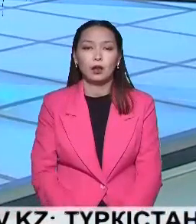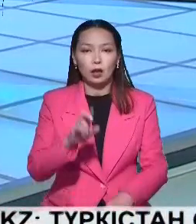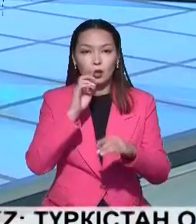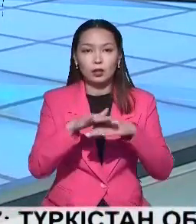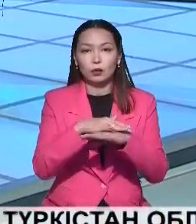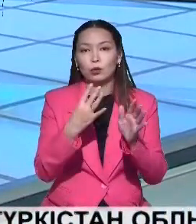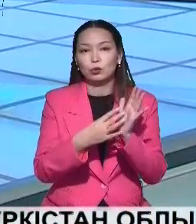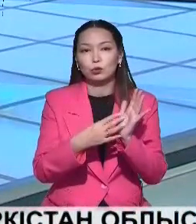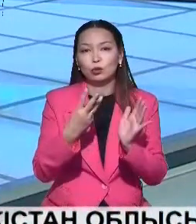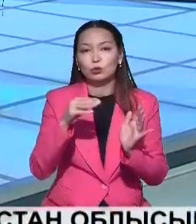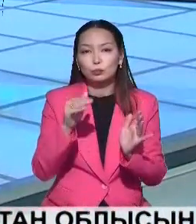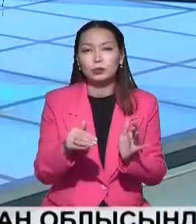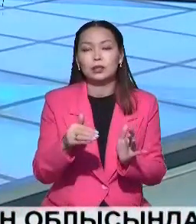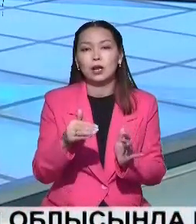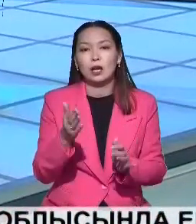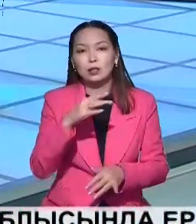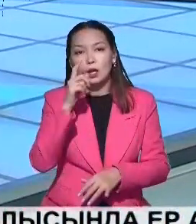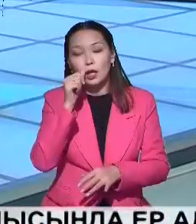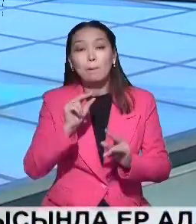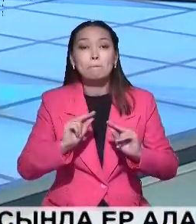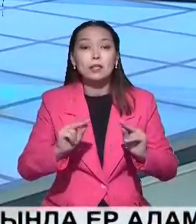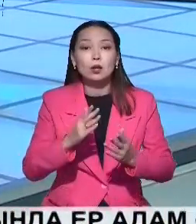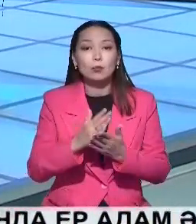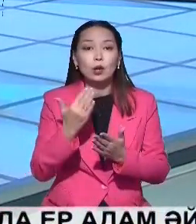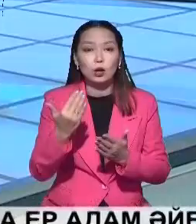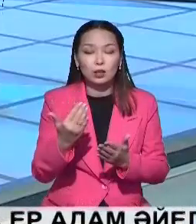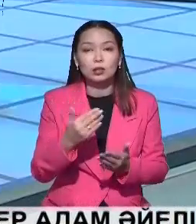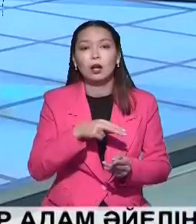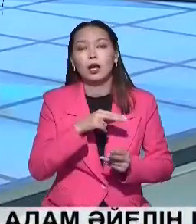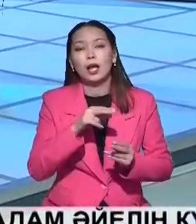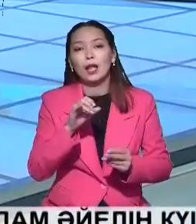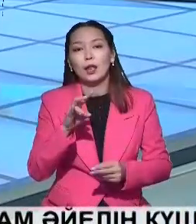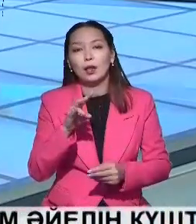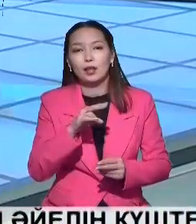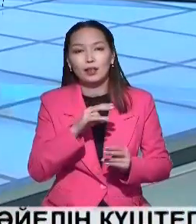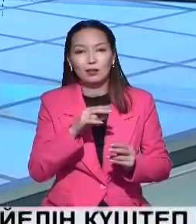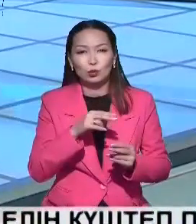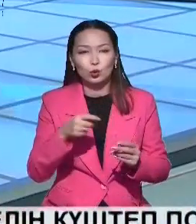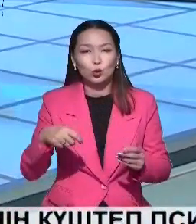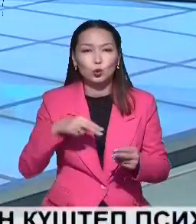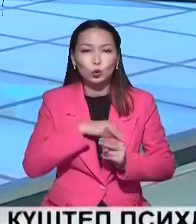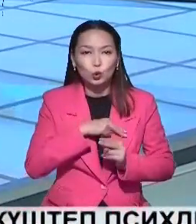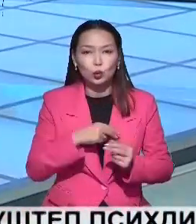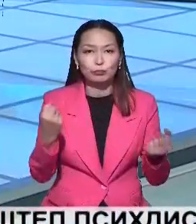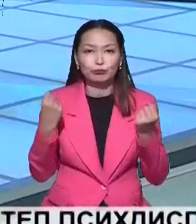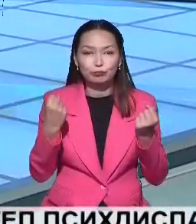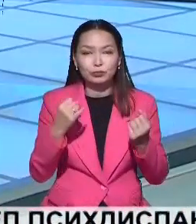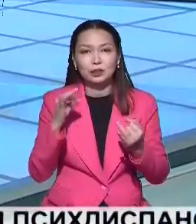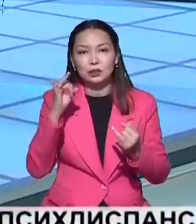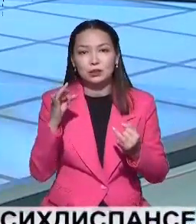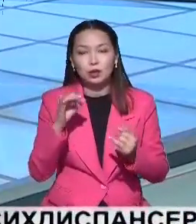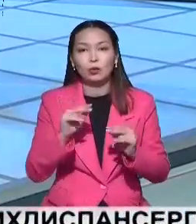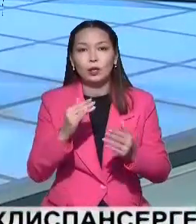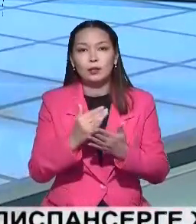Елімізде 93 мыңнан астам ер педагог бар. Олардың дені еңбек, дене шынықтыру, тарих сынды пәндерден сабақ береді. Ал бастауыш